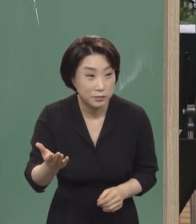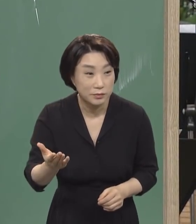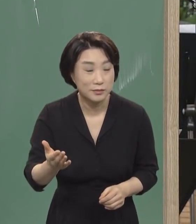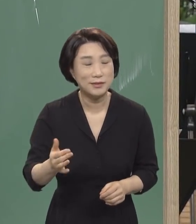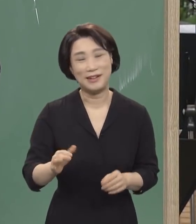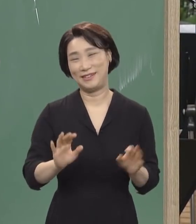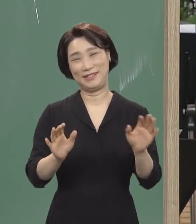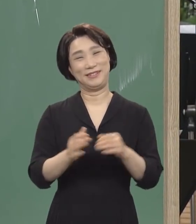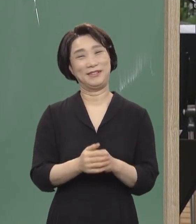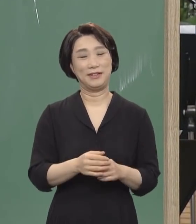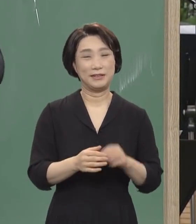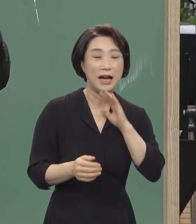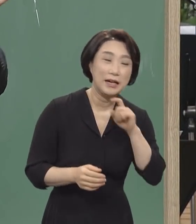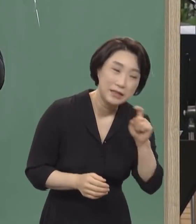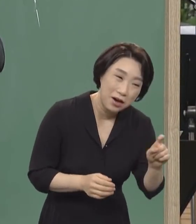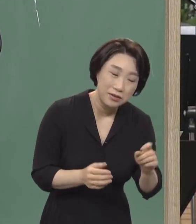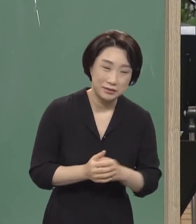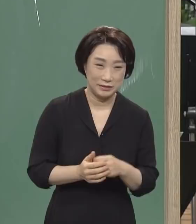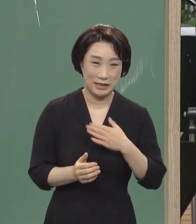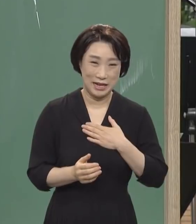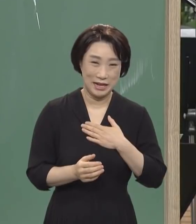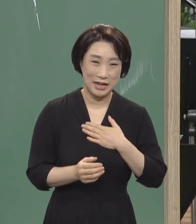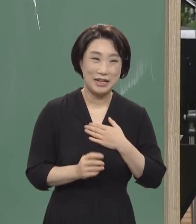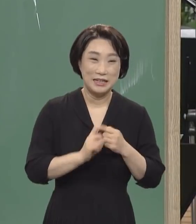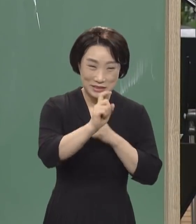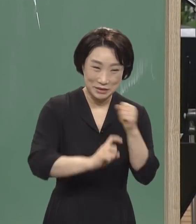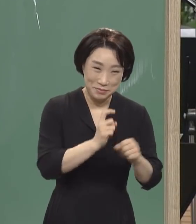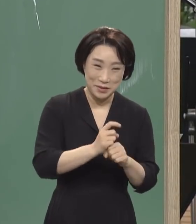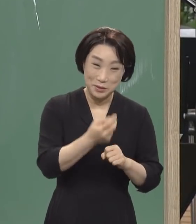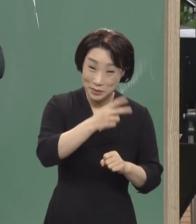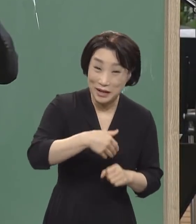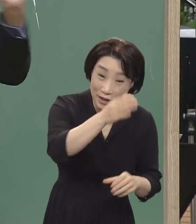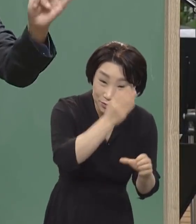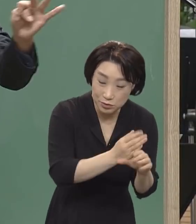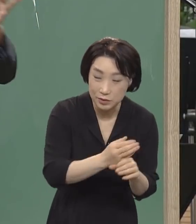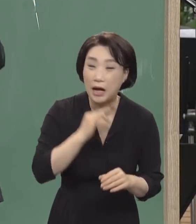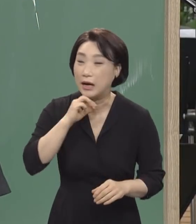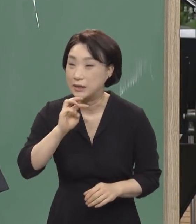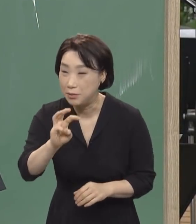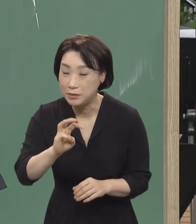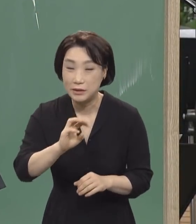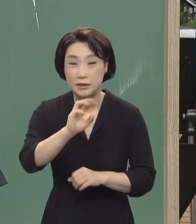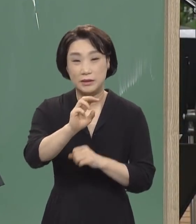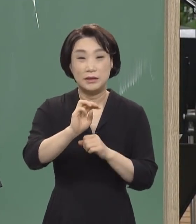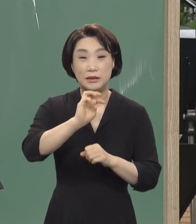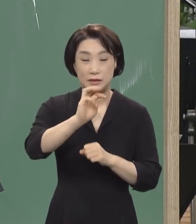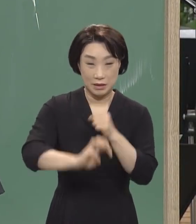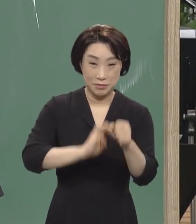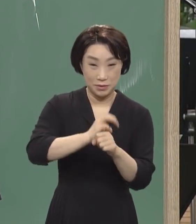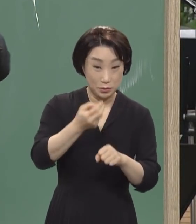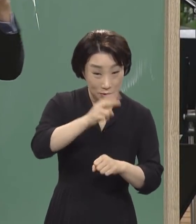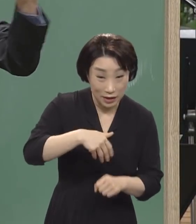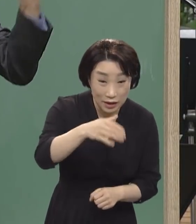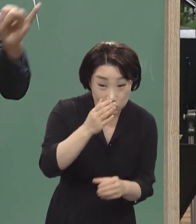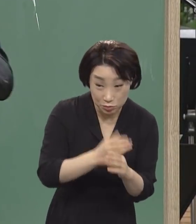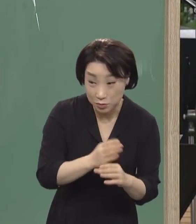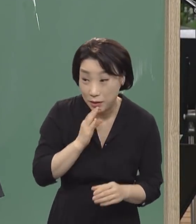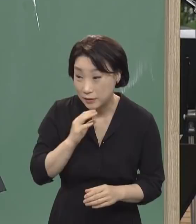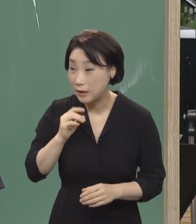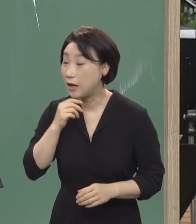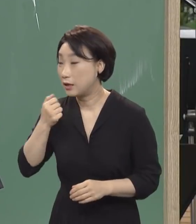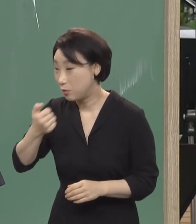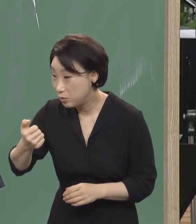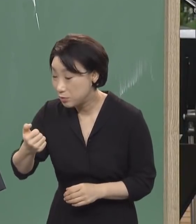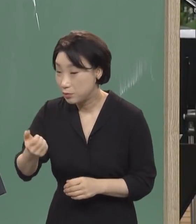살 무식한 사람은 십 년 가고 있고 삼십 무식한 사람은 삼십 년을 가고 있고 오십 살은 오십 년 가고 있고